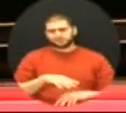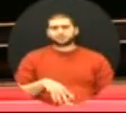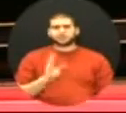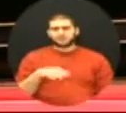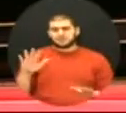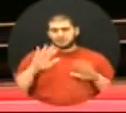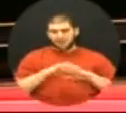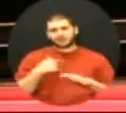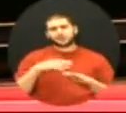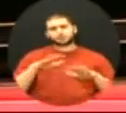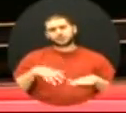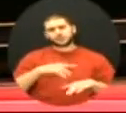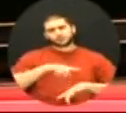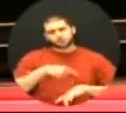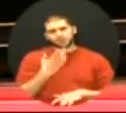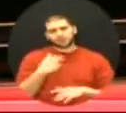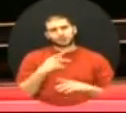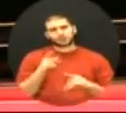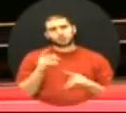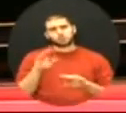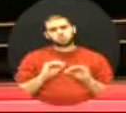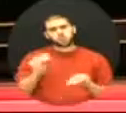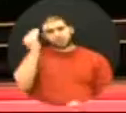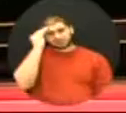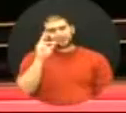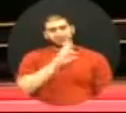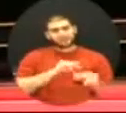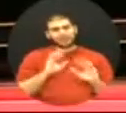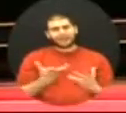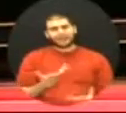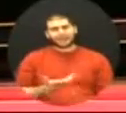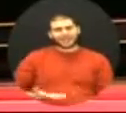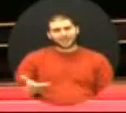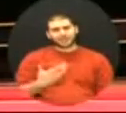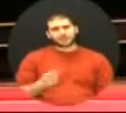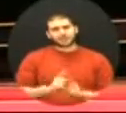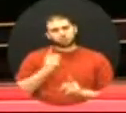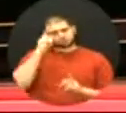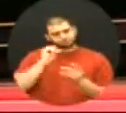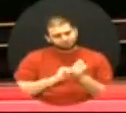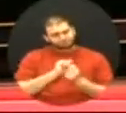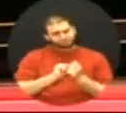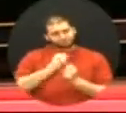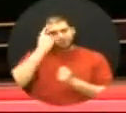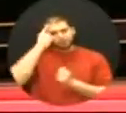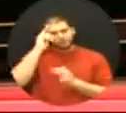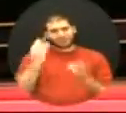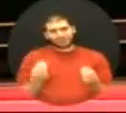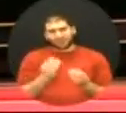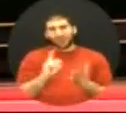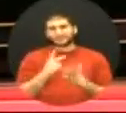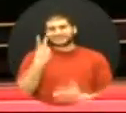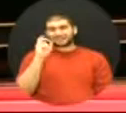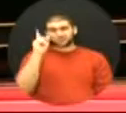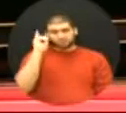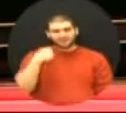באותו לילה ישבתי כמה שעות טובות, הייתי מורה בבית ספר, ודיברנו איך אנחנו מאבדים את הדבר הזה. אבל במשך 21 שנה